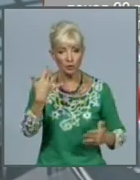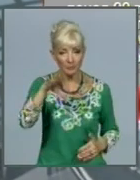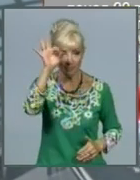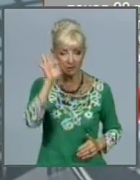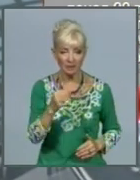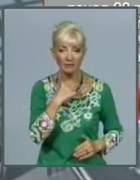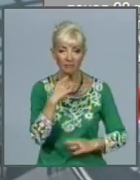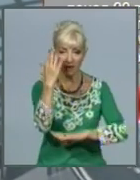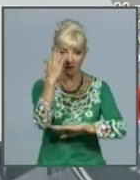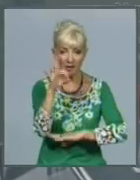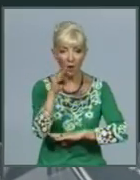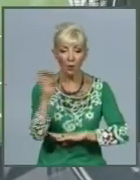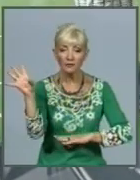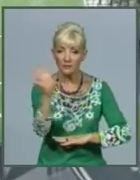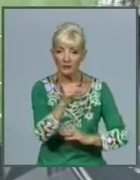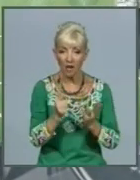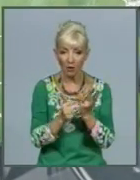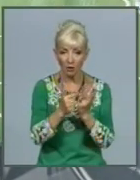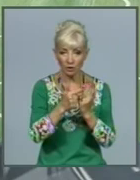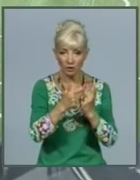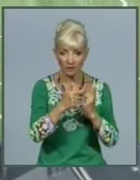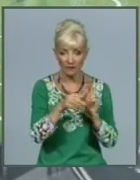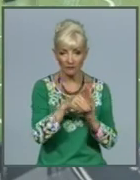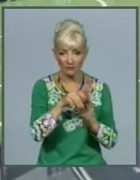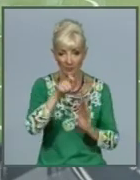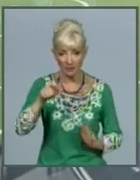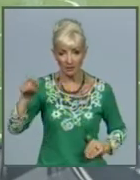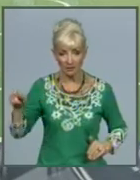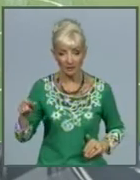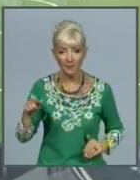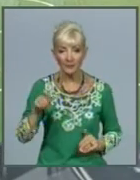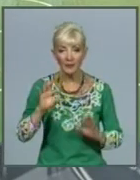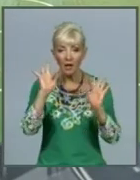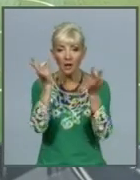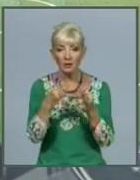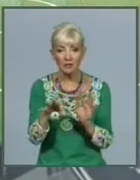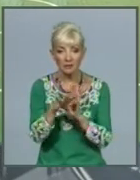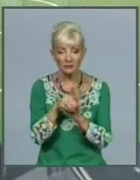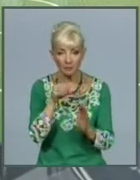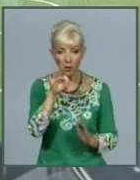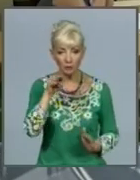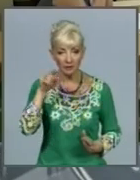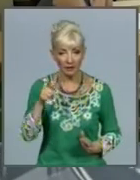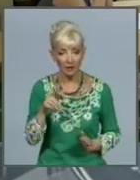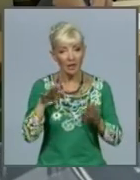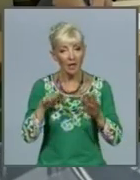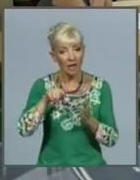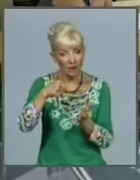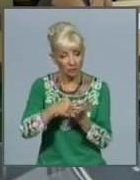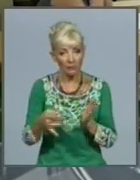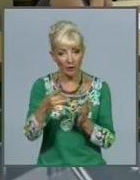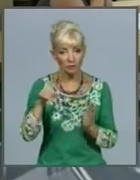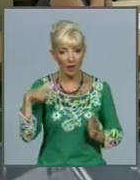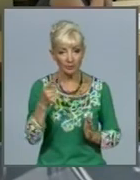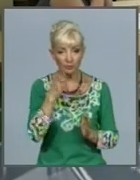усієї кількості виборців. Осінні вибори на рівні ОТГ, міст, районів і областей будуть проходити за новим